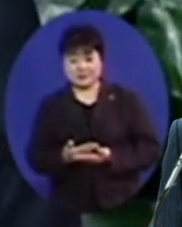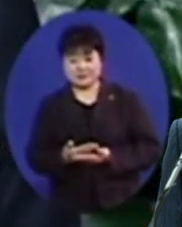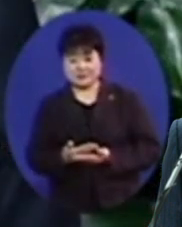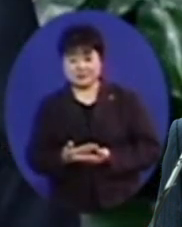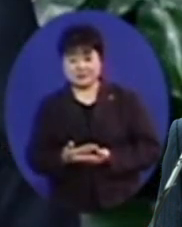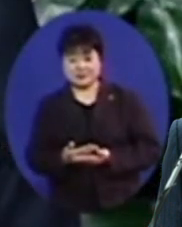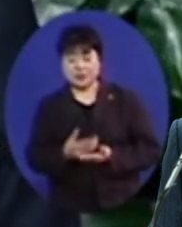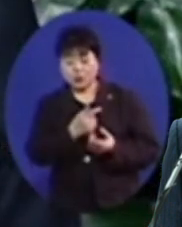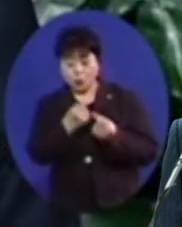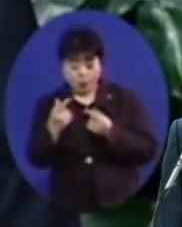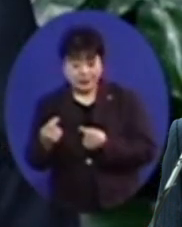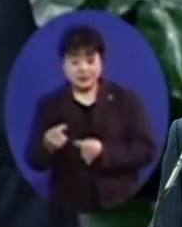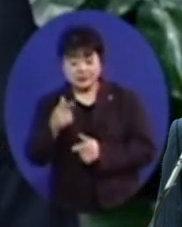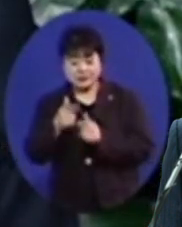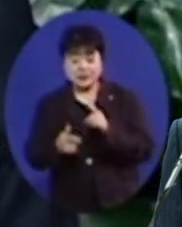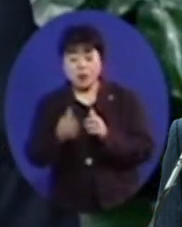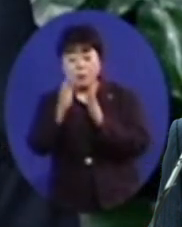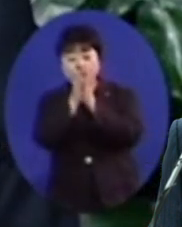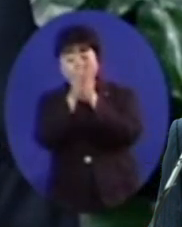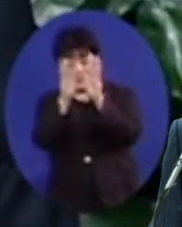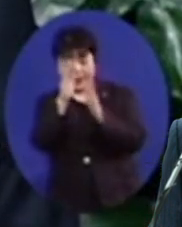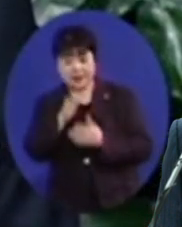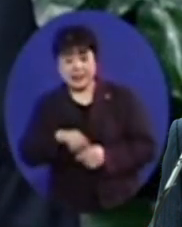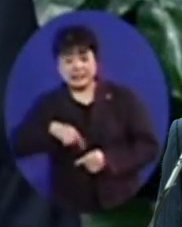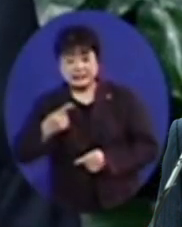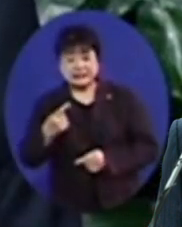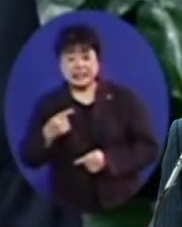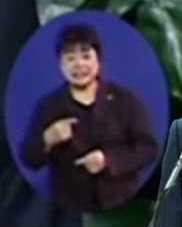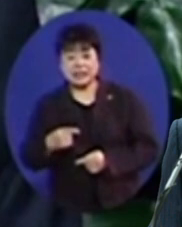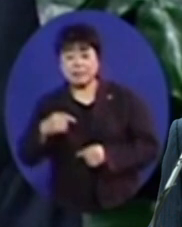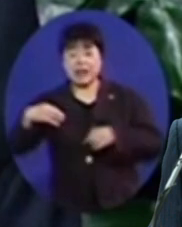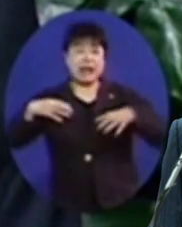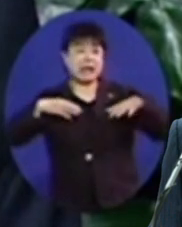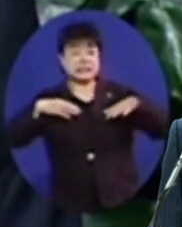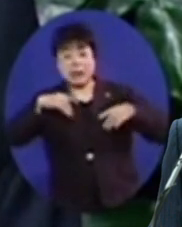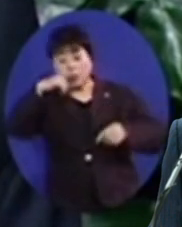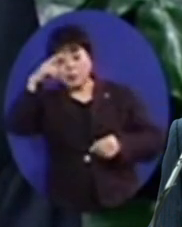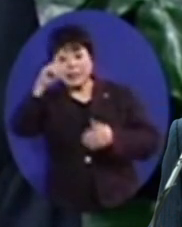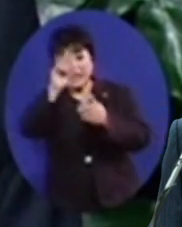보십시오. 똑같은 모세인데 자기 잘났다고 생각할 때는